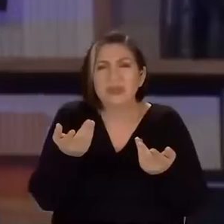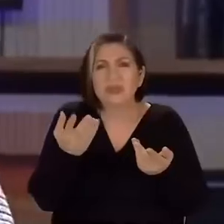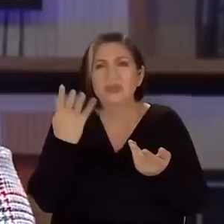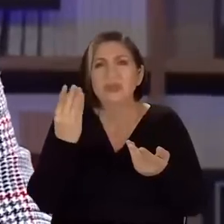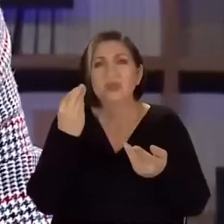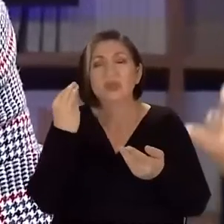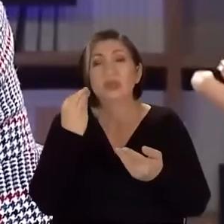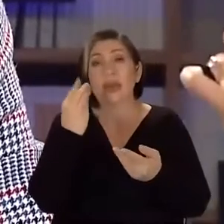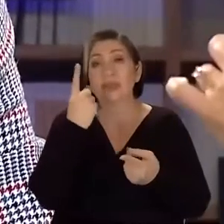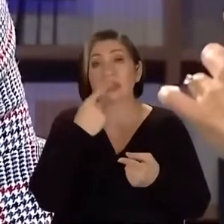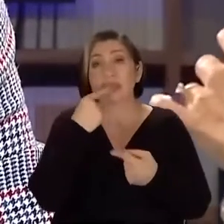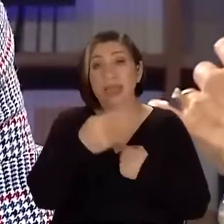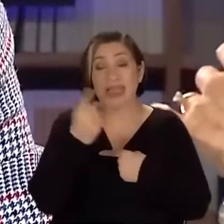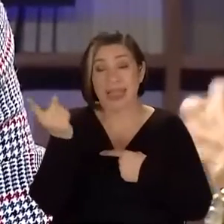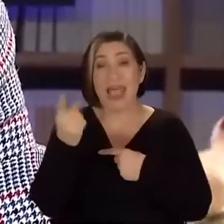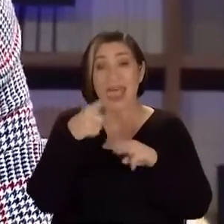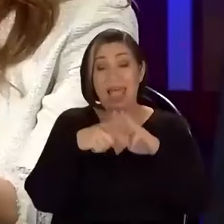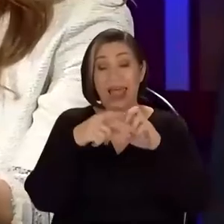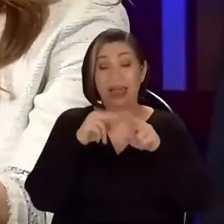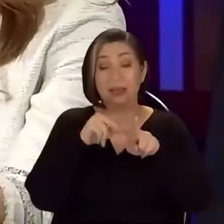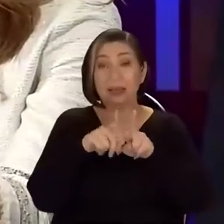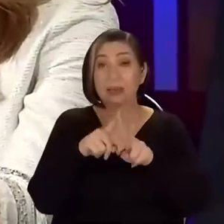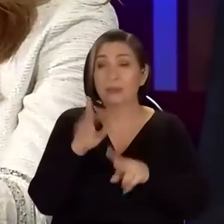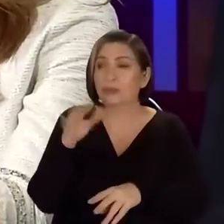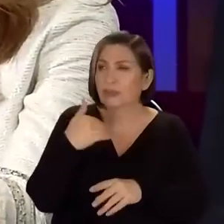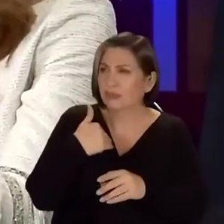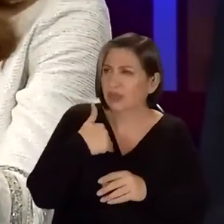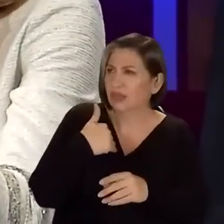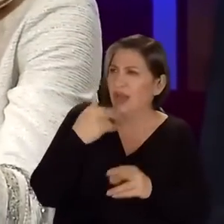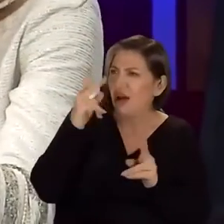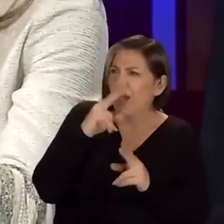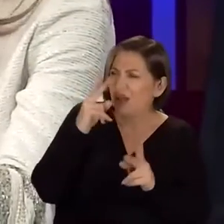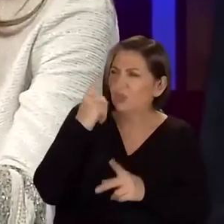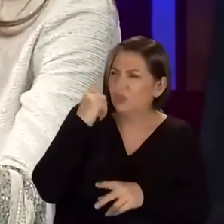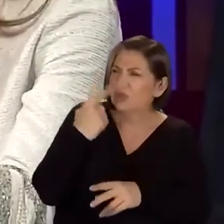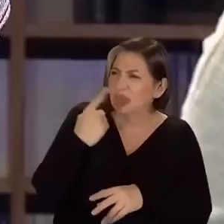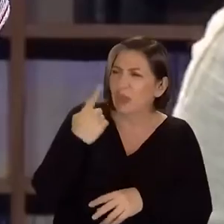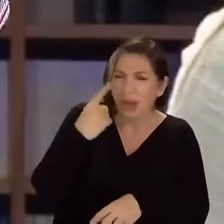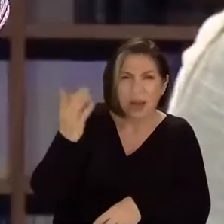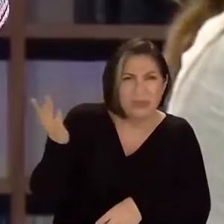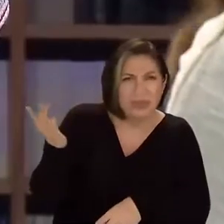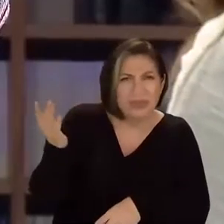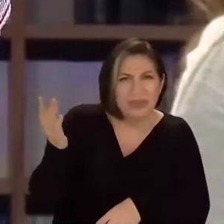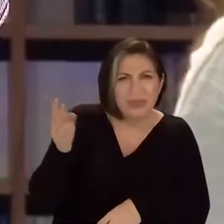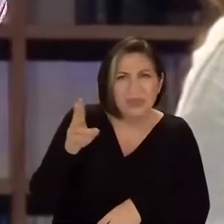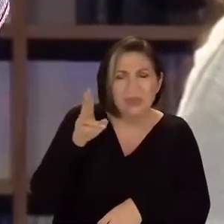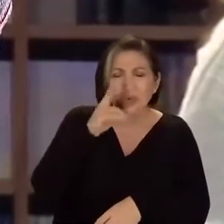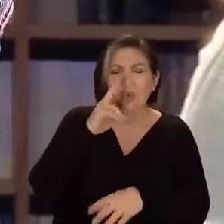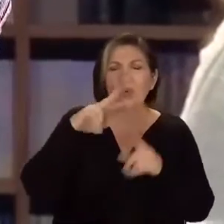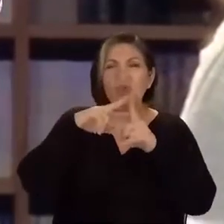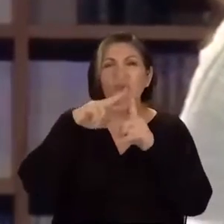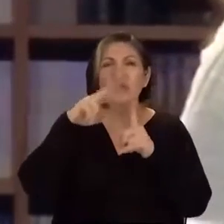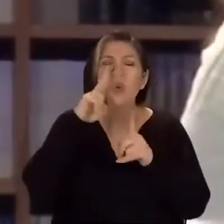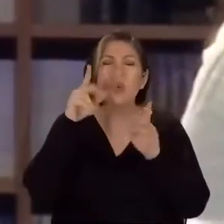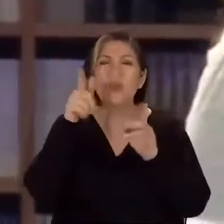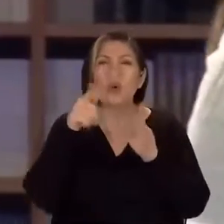çok güzel bir noktadan bahsetti. Bakın benim... Ya bana distopik düşünüyorsun diyene bakar mısın Allah aşkına? Sadece son YouTube'a son koyduğu